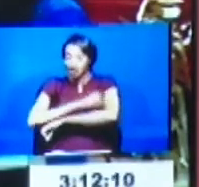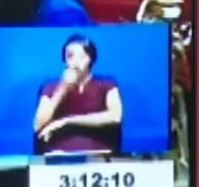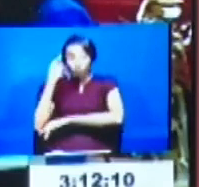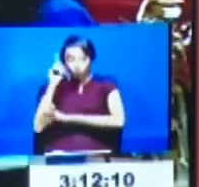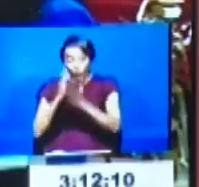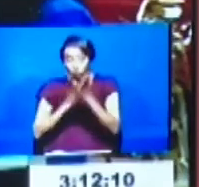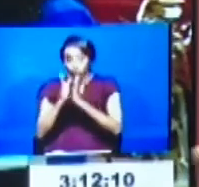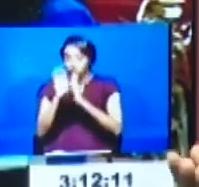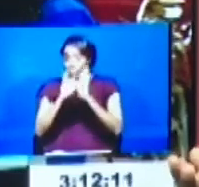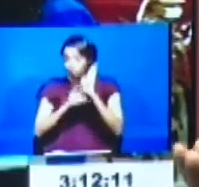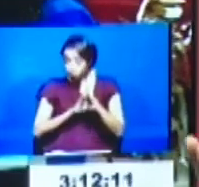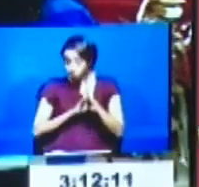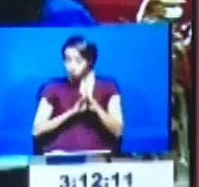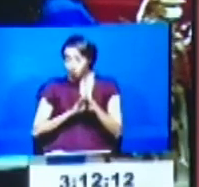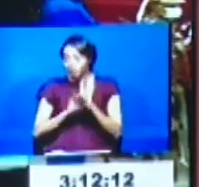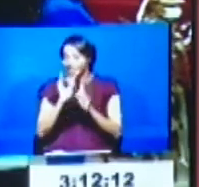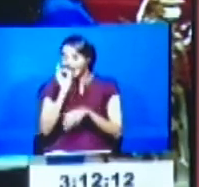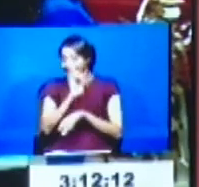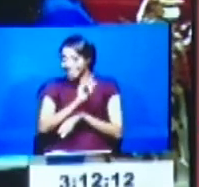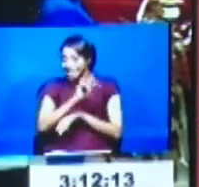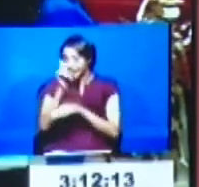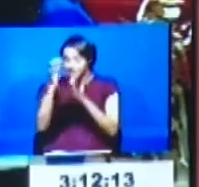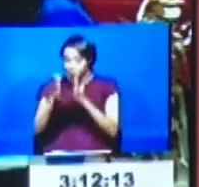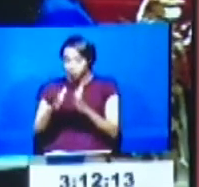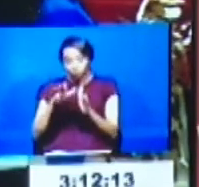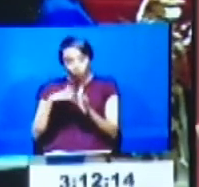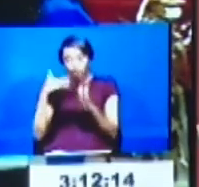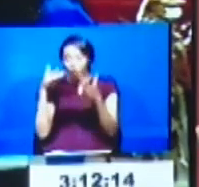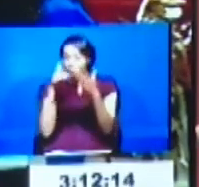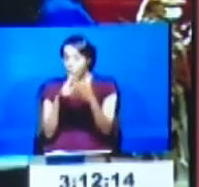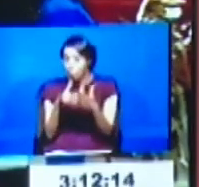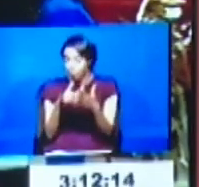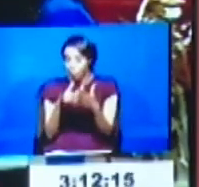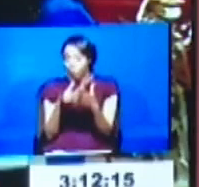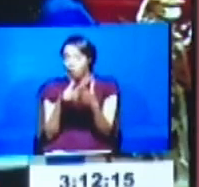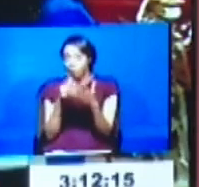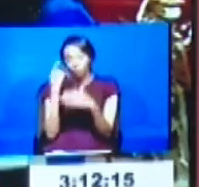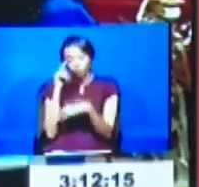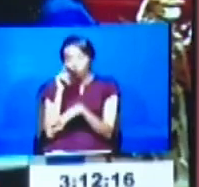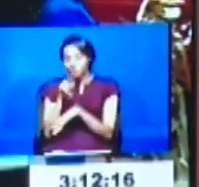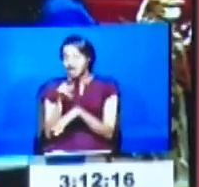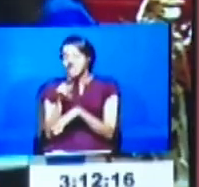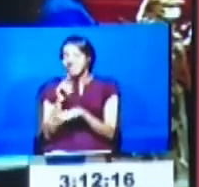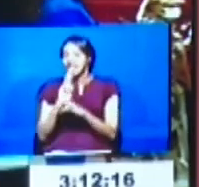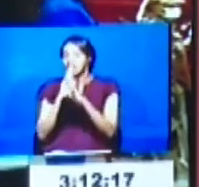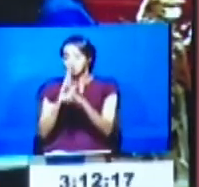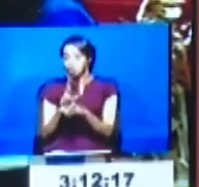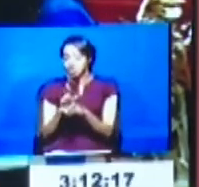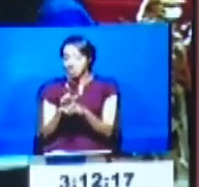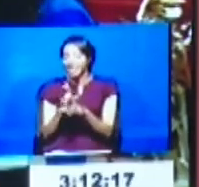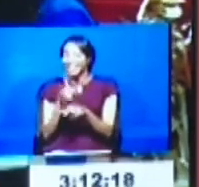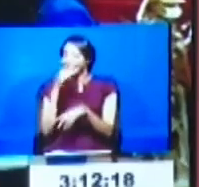bali bayimiriddewa no certainly bachali mu government kwanga botunulira running mate wa Ruto okikuyu yeah so